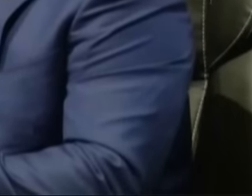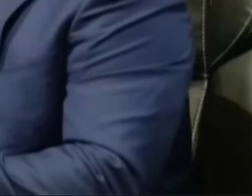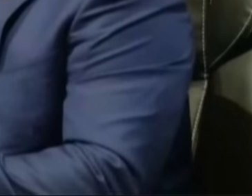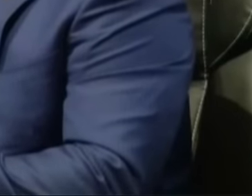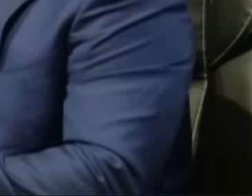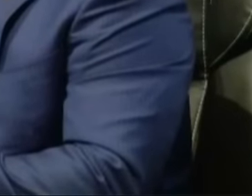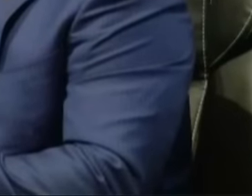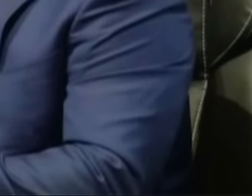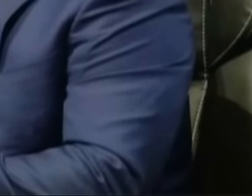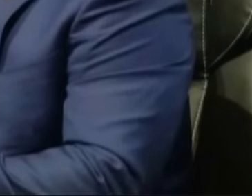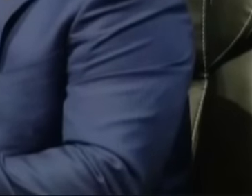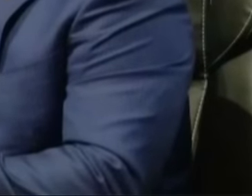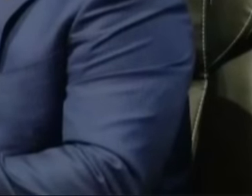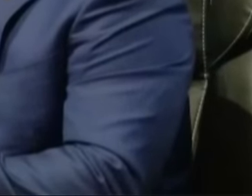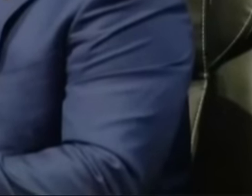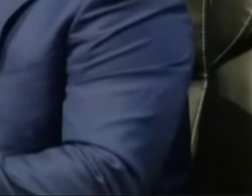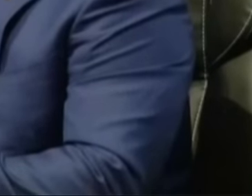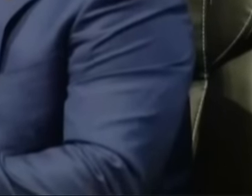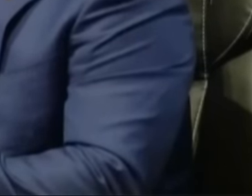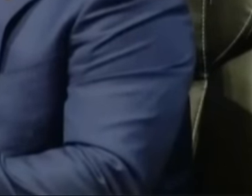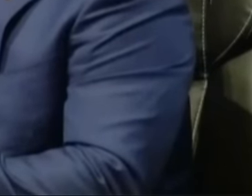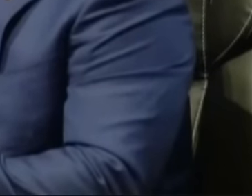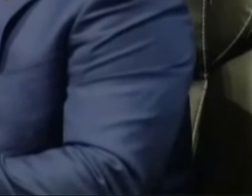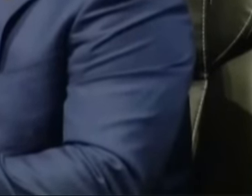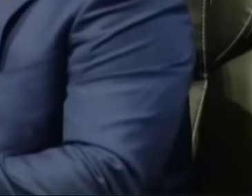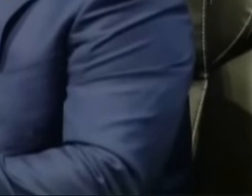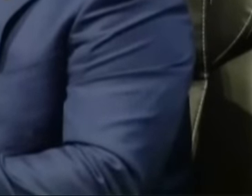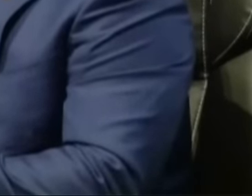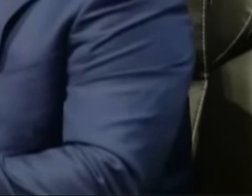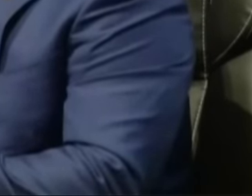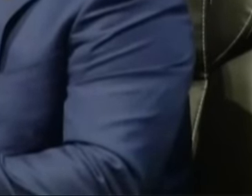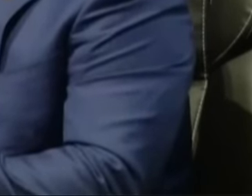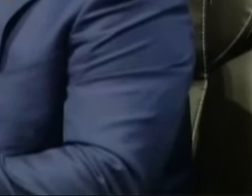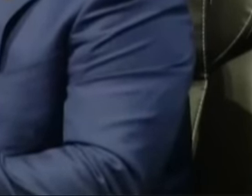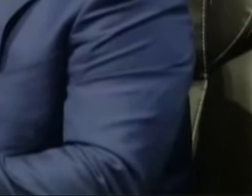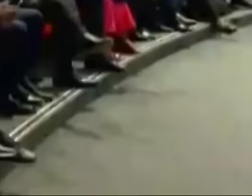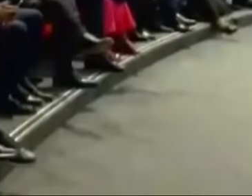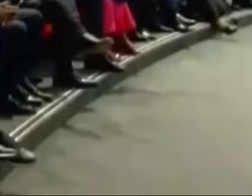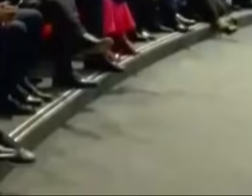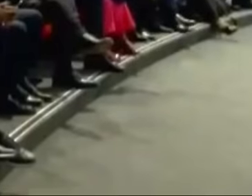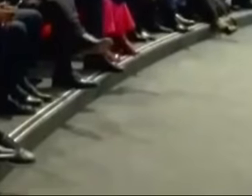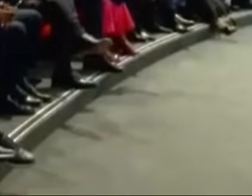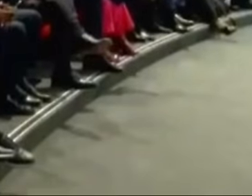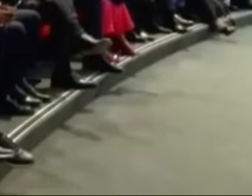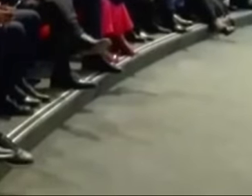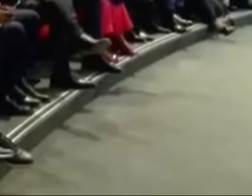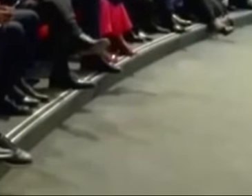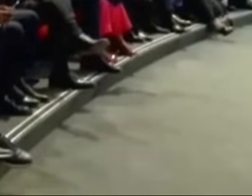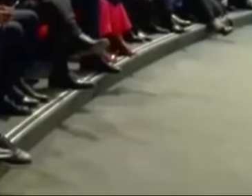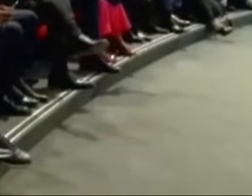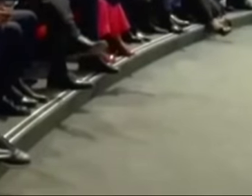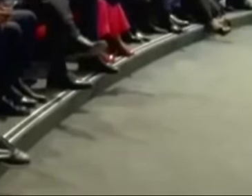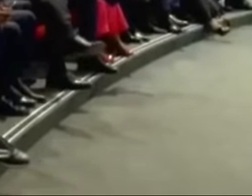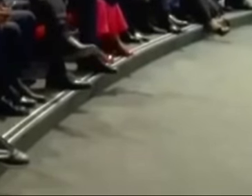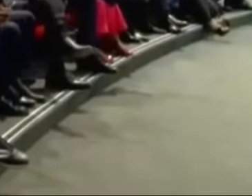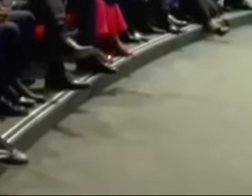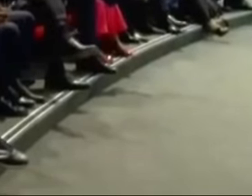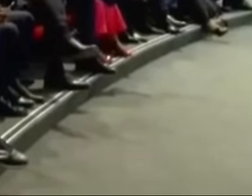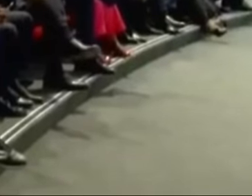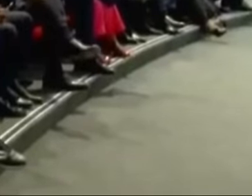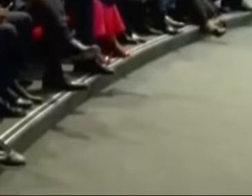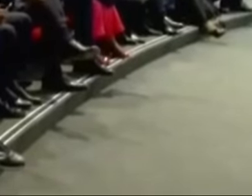garantis que nous gagnerons ce combat, quoi qu'il en coûte et quoi qu'il